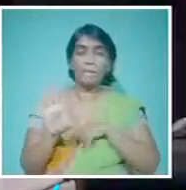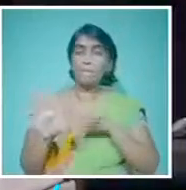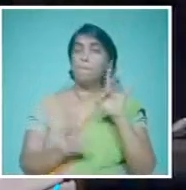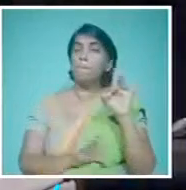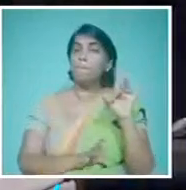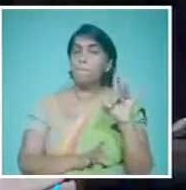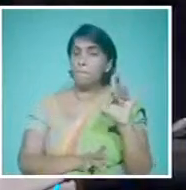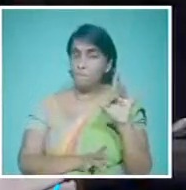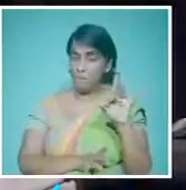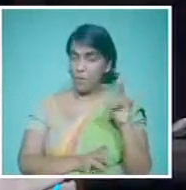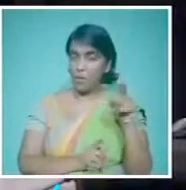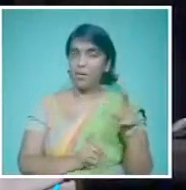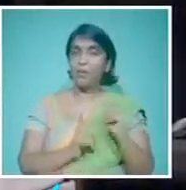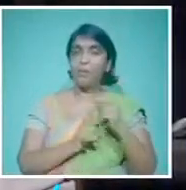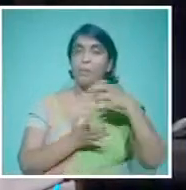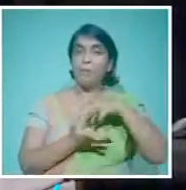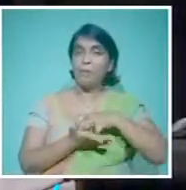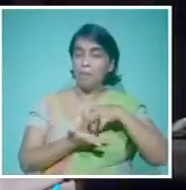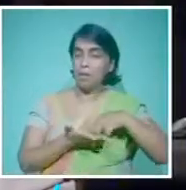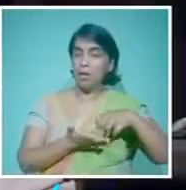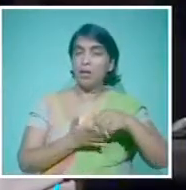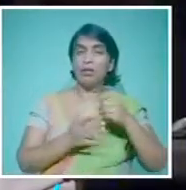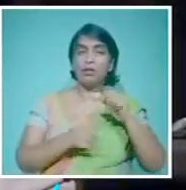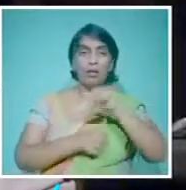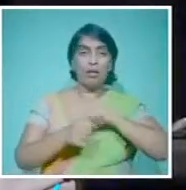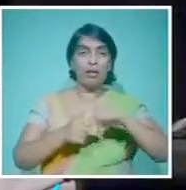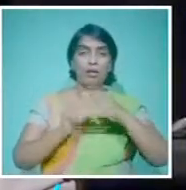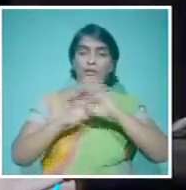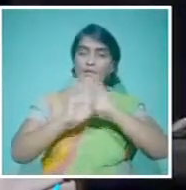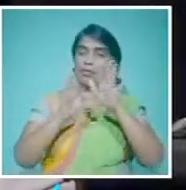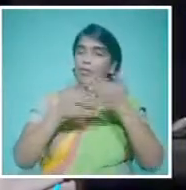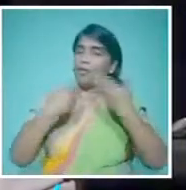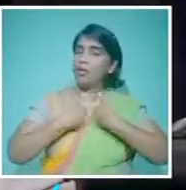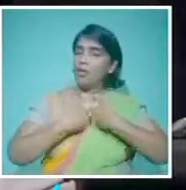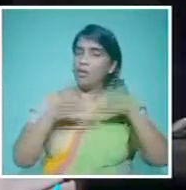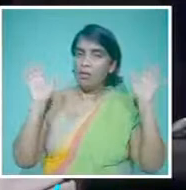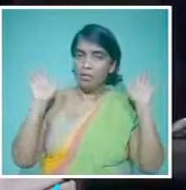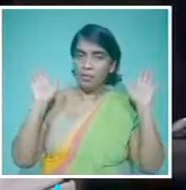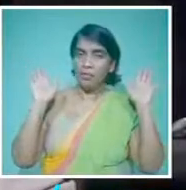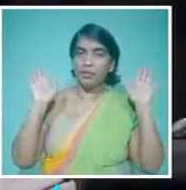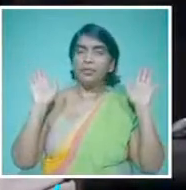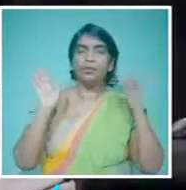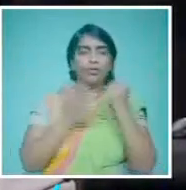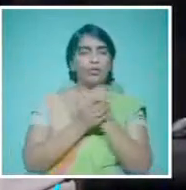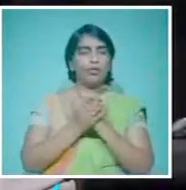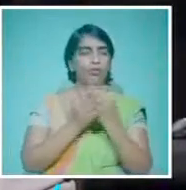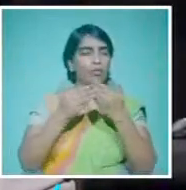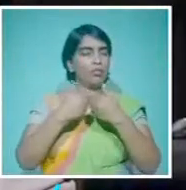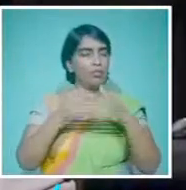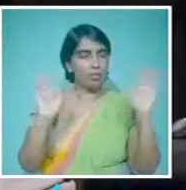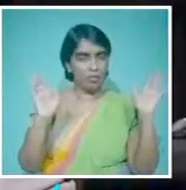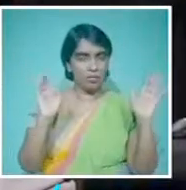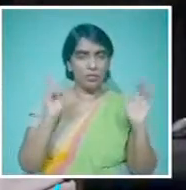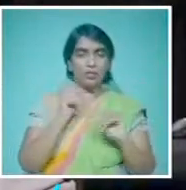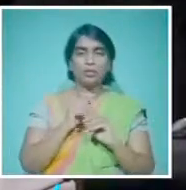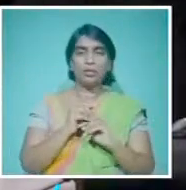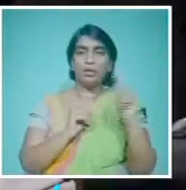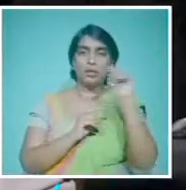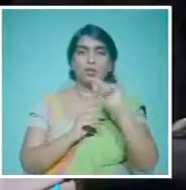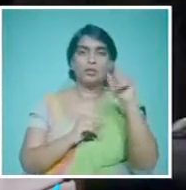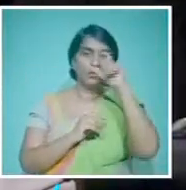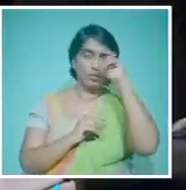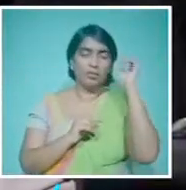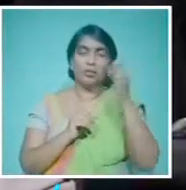වෙනිදා පළාත් පාලන ආයතන ටික සියල්ලම විසුරුවා දානවා සියල්ලම විසුරුවා හරිනවා මෛත්‍රී